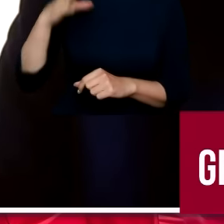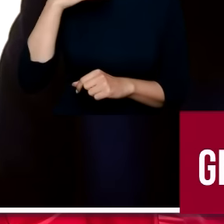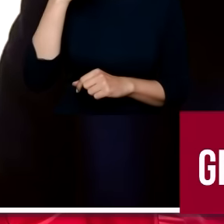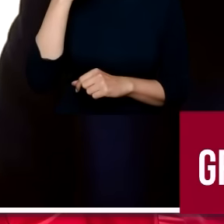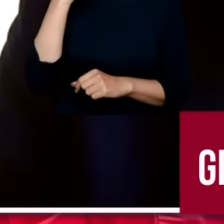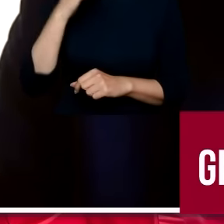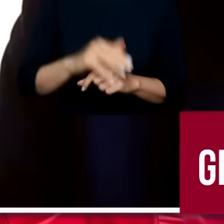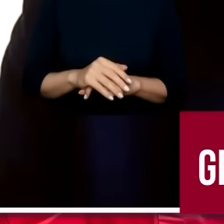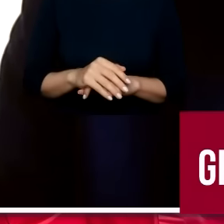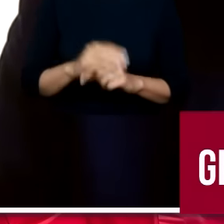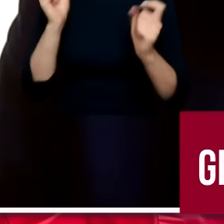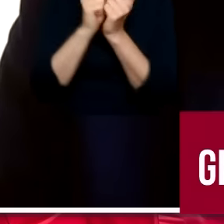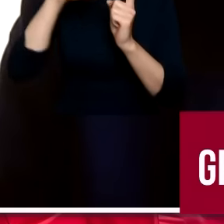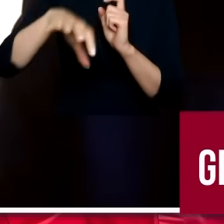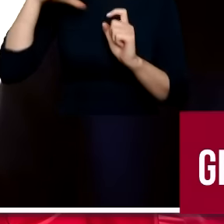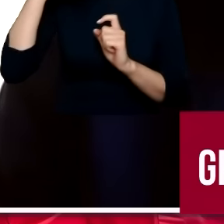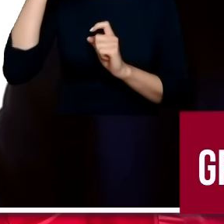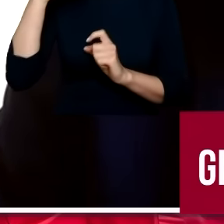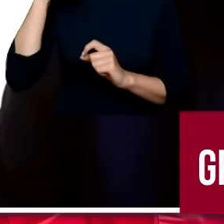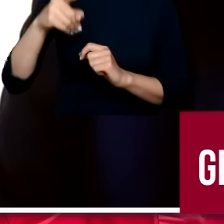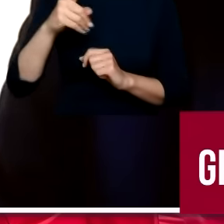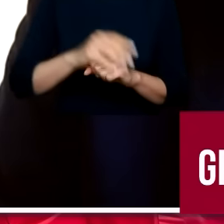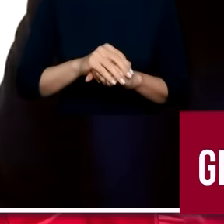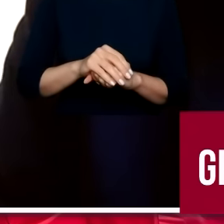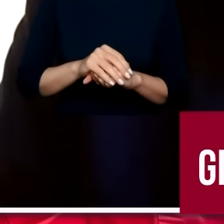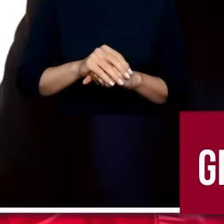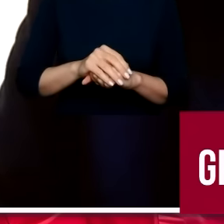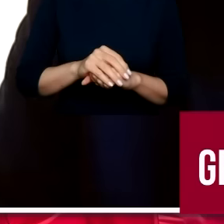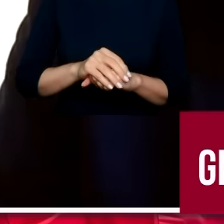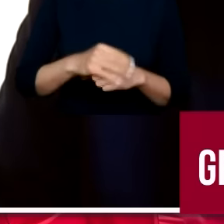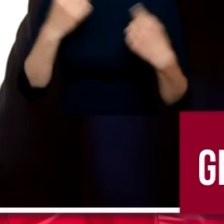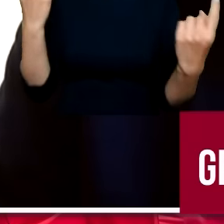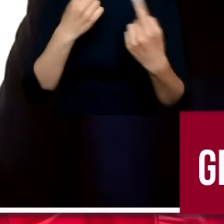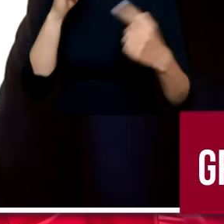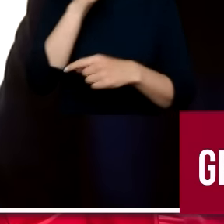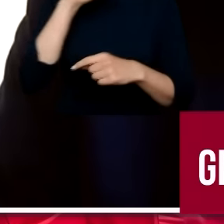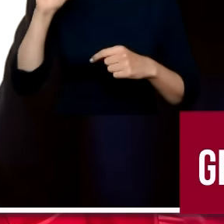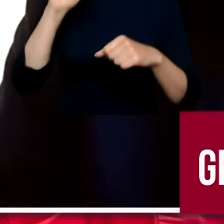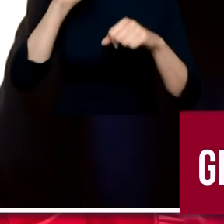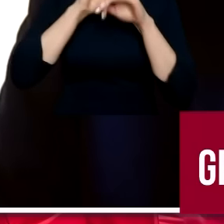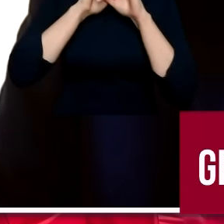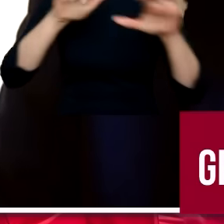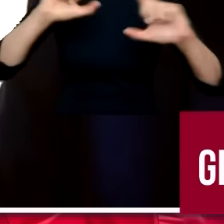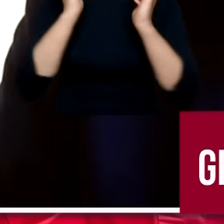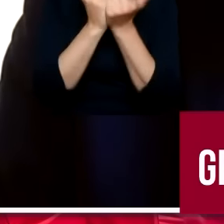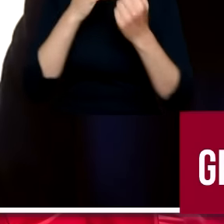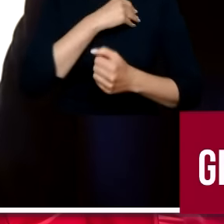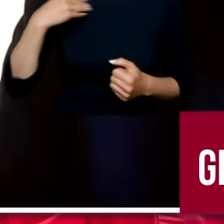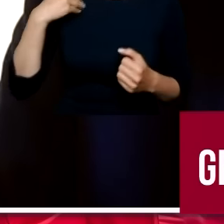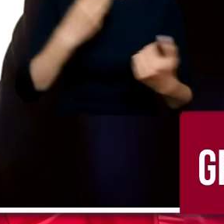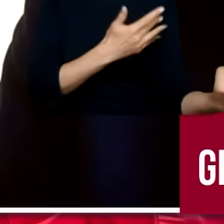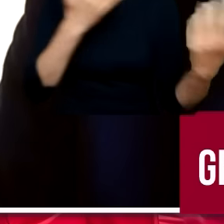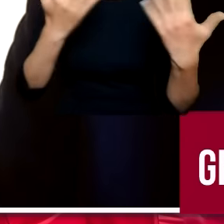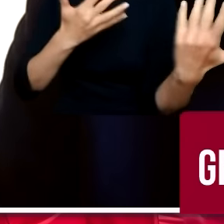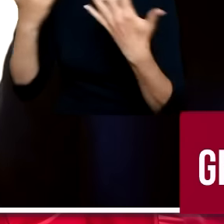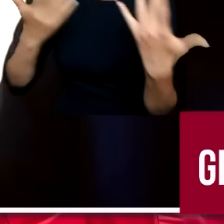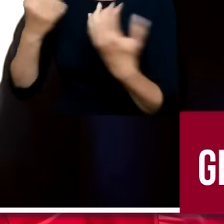w opozycji mówił o sondzie roznoszący się na całą Polskę przez PiS A czego przejawami właśnie miały być niekończące pożary i